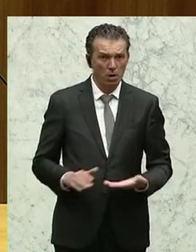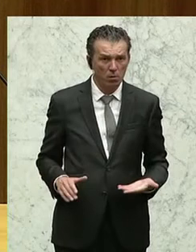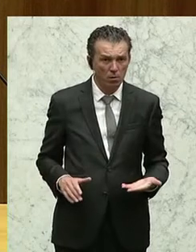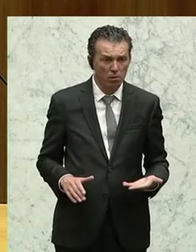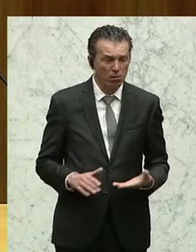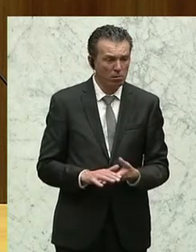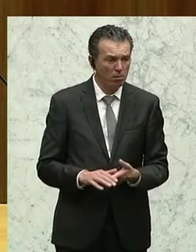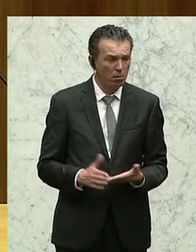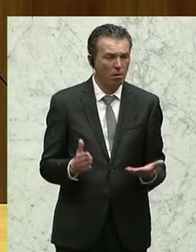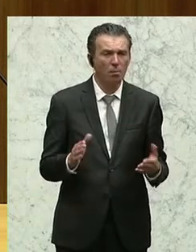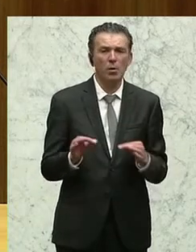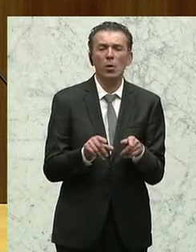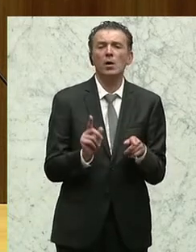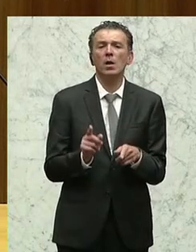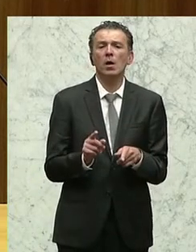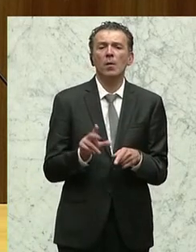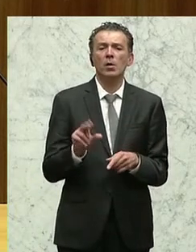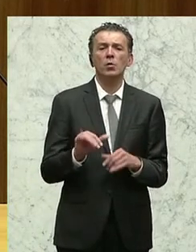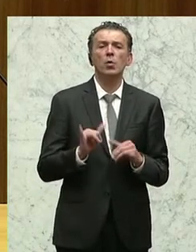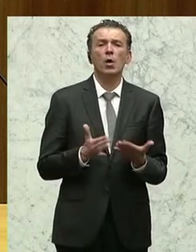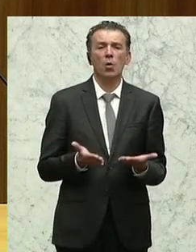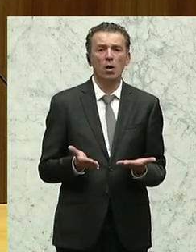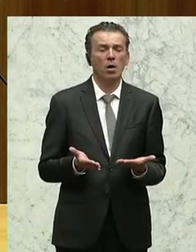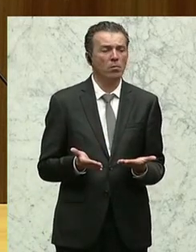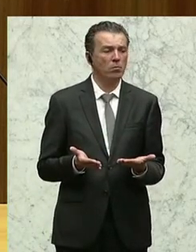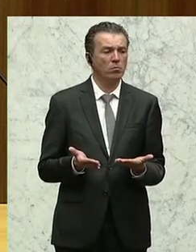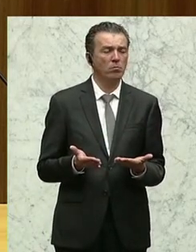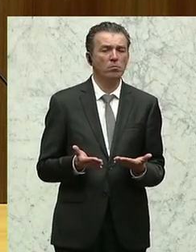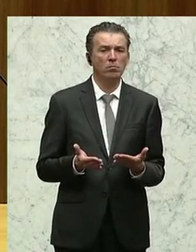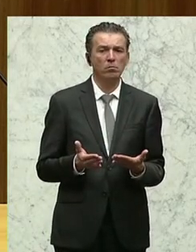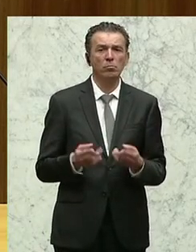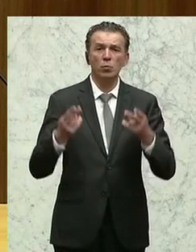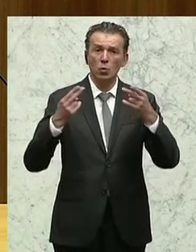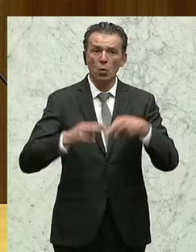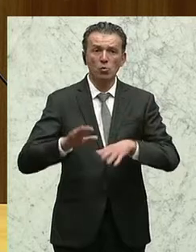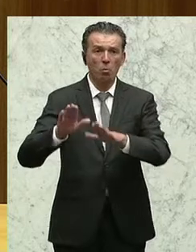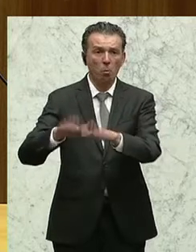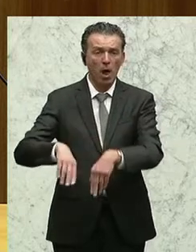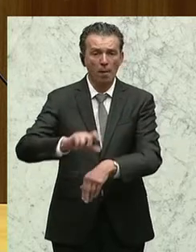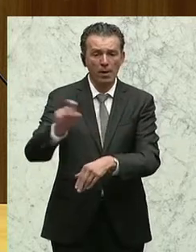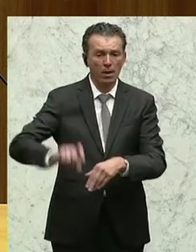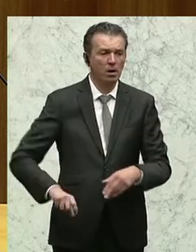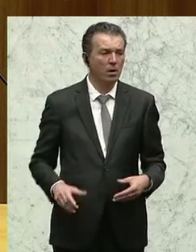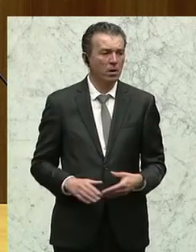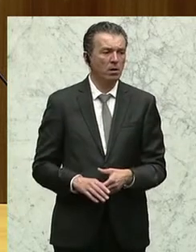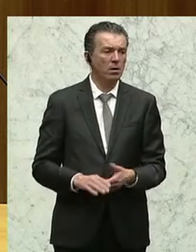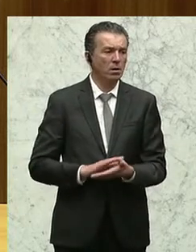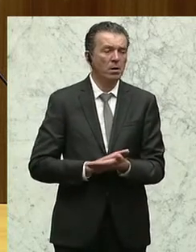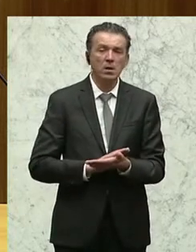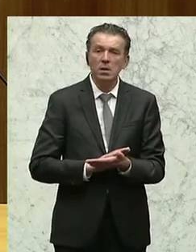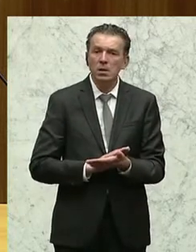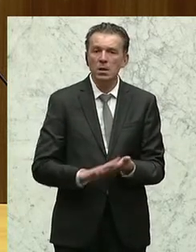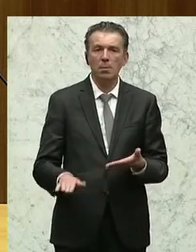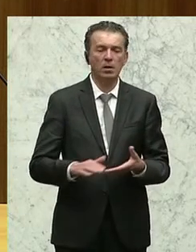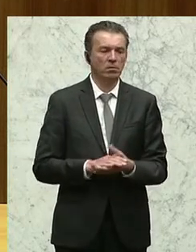sei. Dies würde aber bedeuten, dass die Südtiroler einem Verbleib bei Italien zugestimmt haben, was natürlich nie der